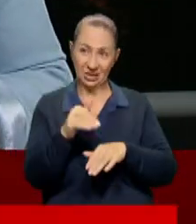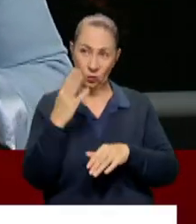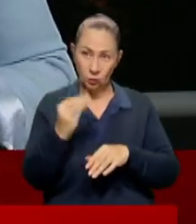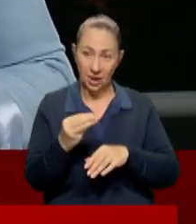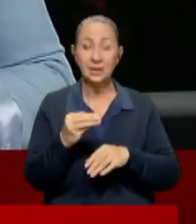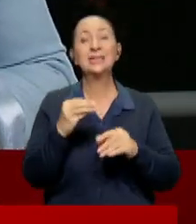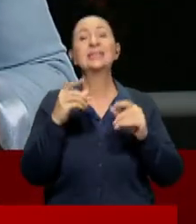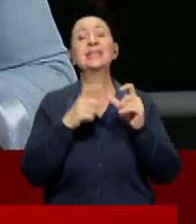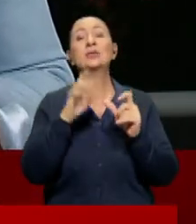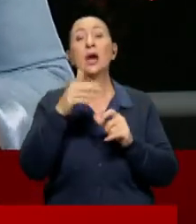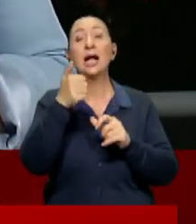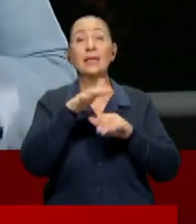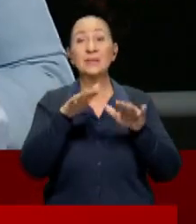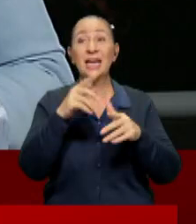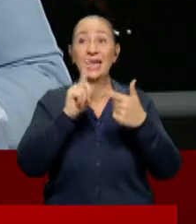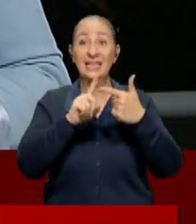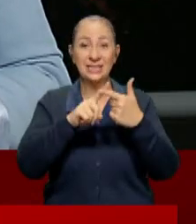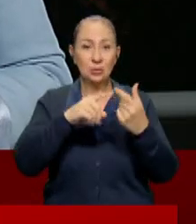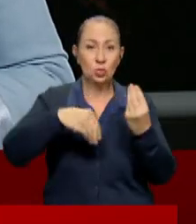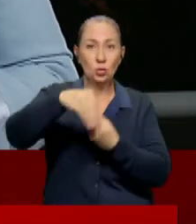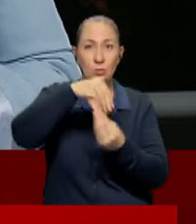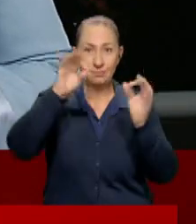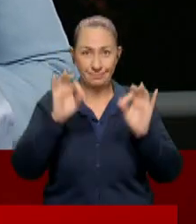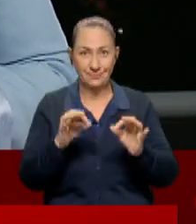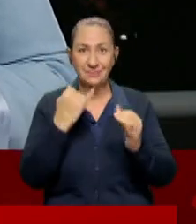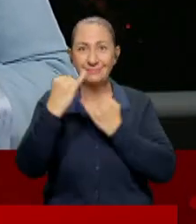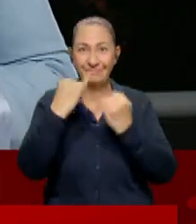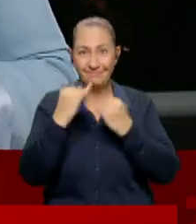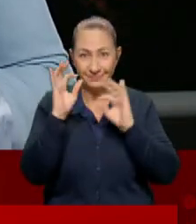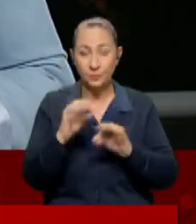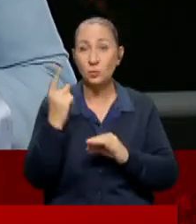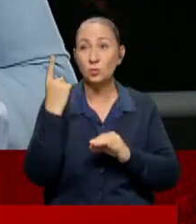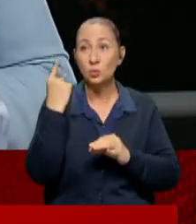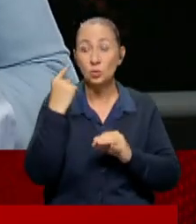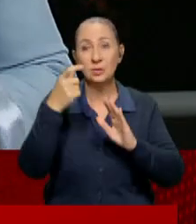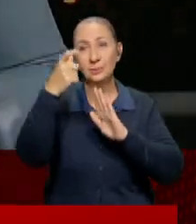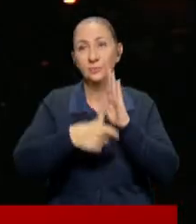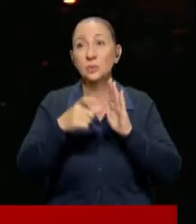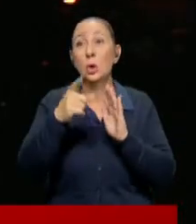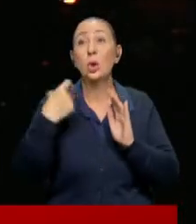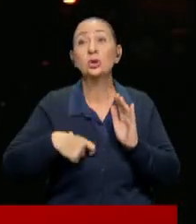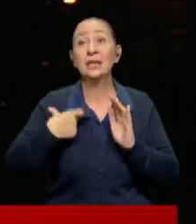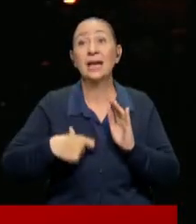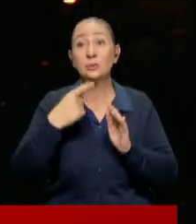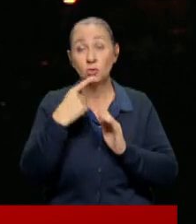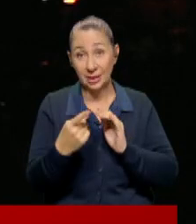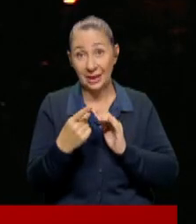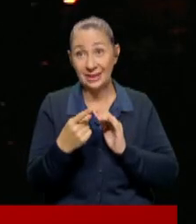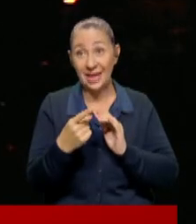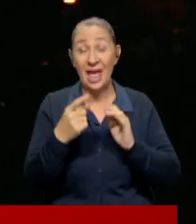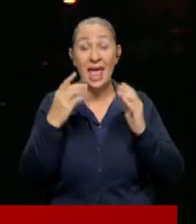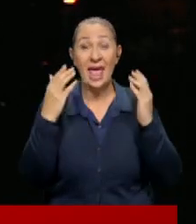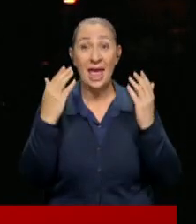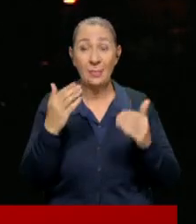olursak, Selçuk, altılı masa ikinci turuna başladı ama dünkü bildiride şunun altını özellikle çizdiler.